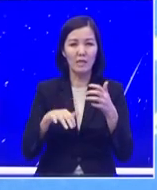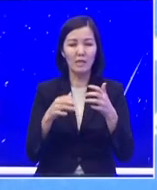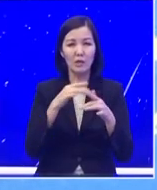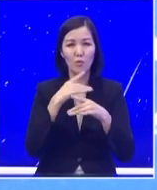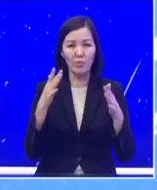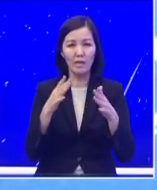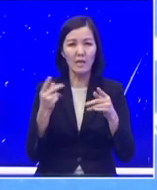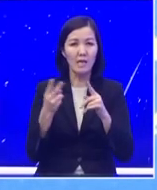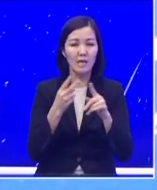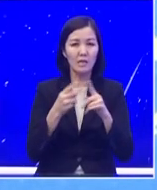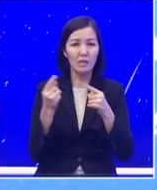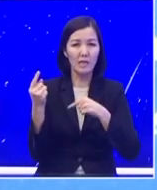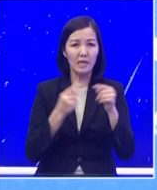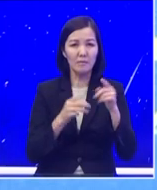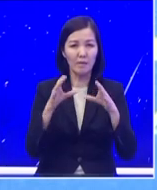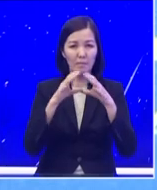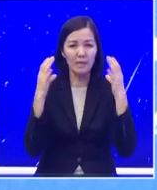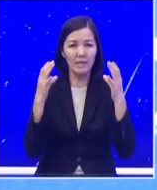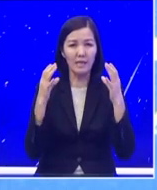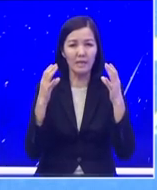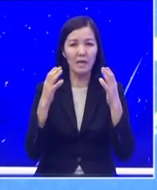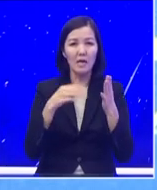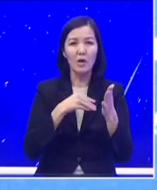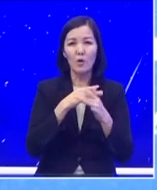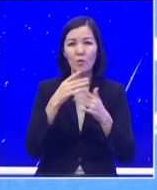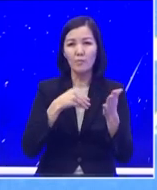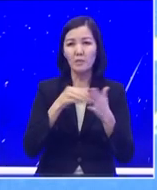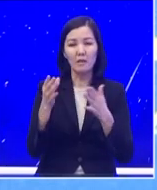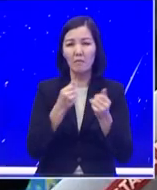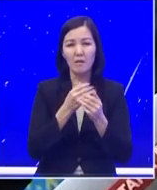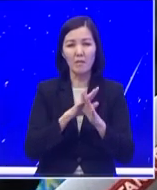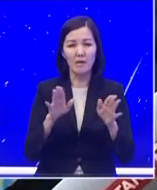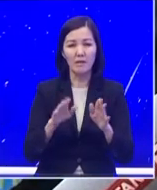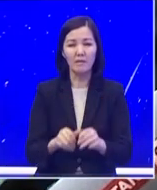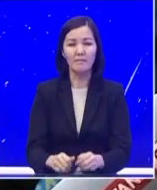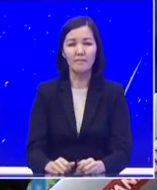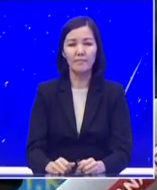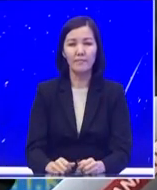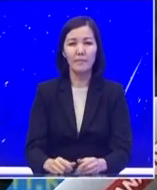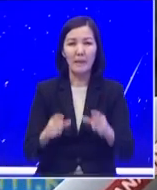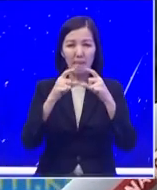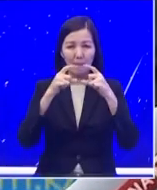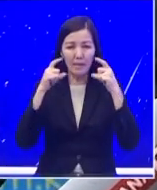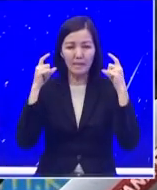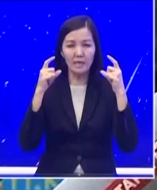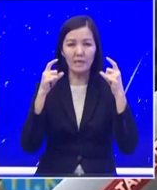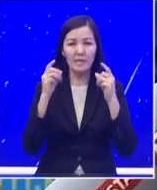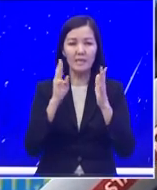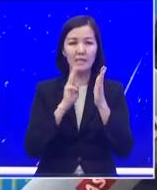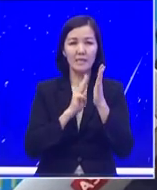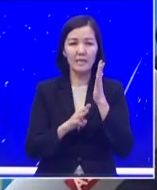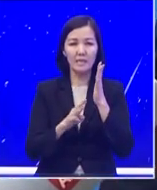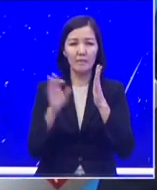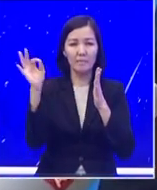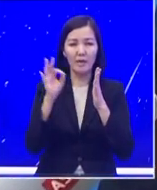көбейген. Екіншіден, кәсіпкерлер масканы артық сатып алмаған. Масканың көлемін 80% отандық